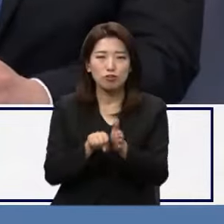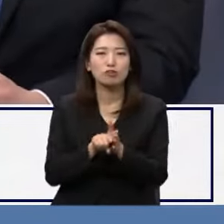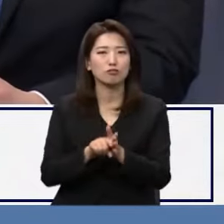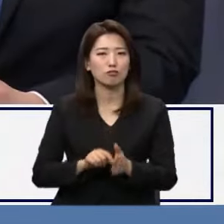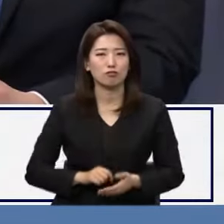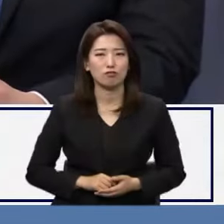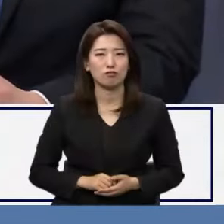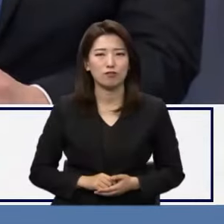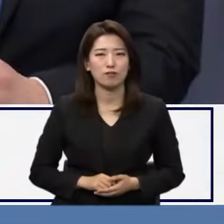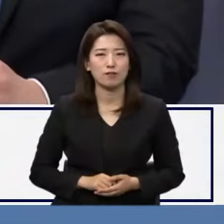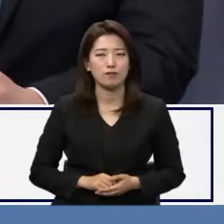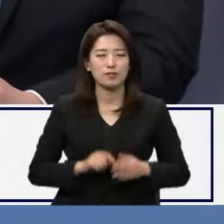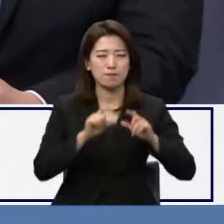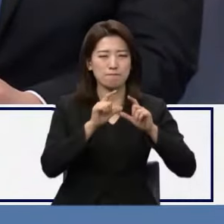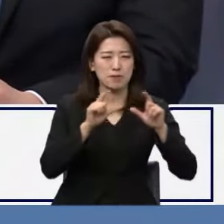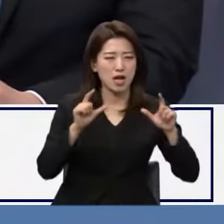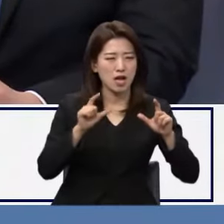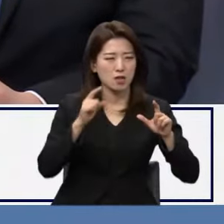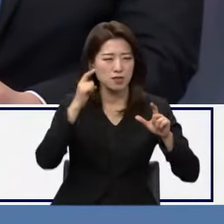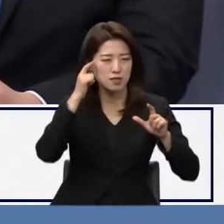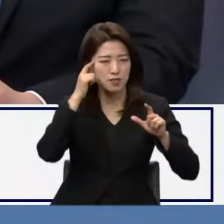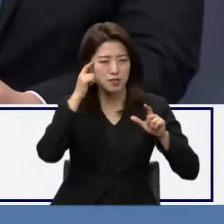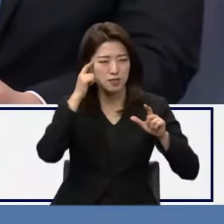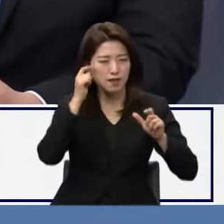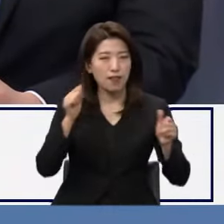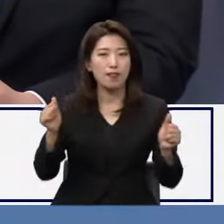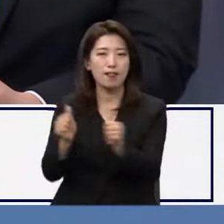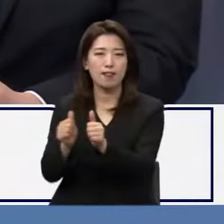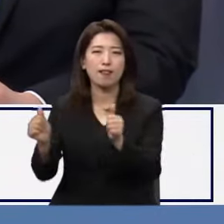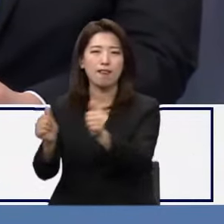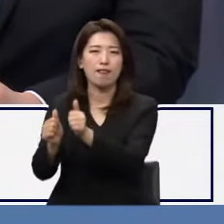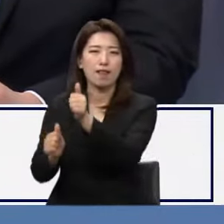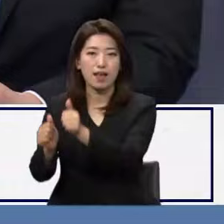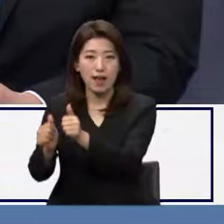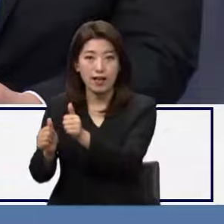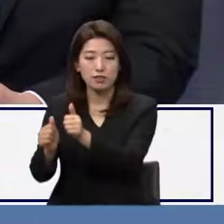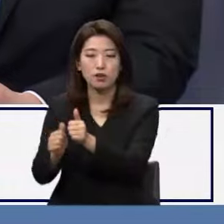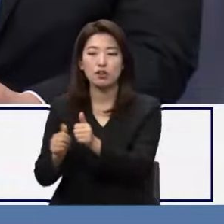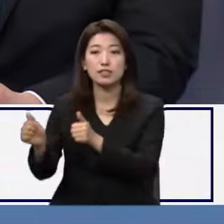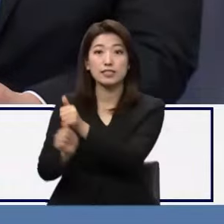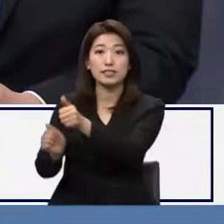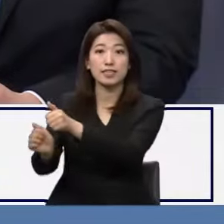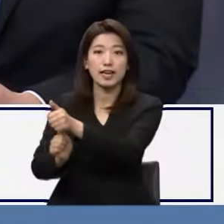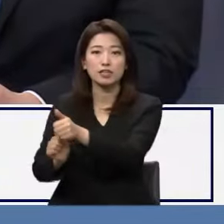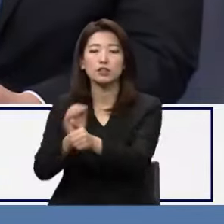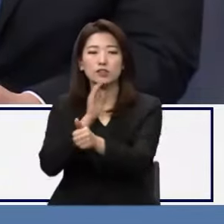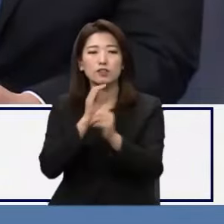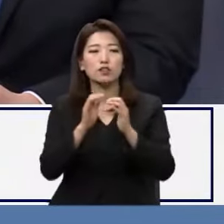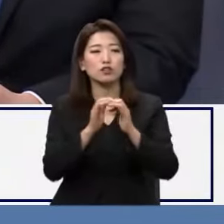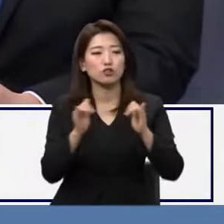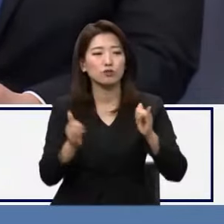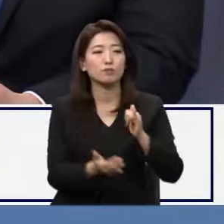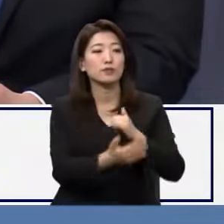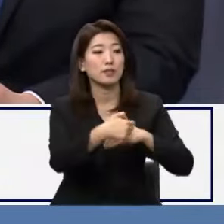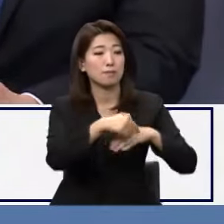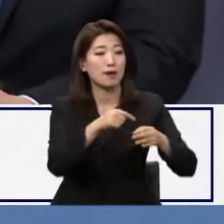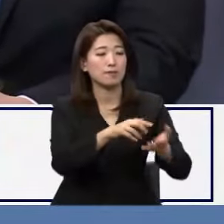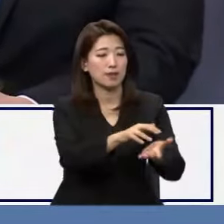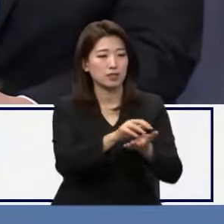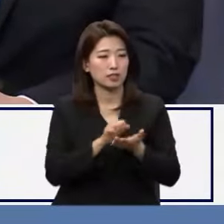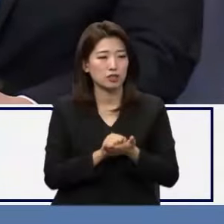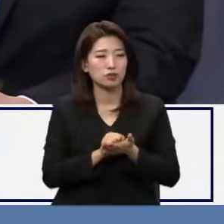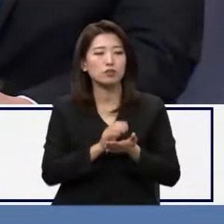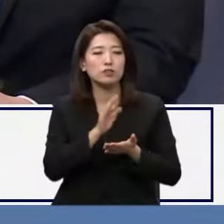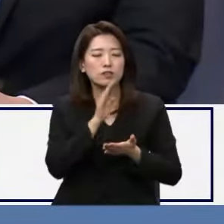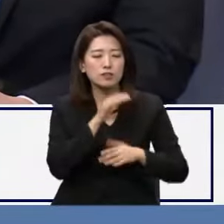공천을 통해 더 많은 국민의 민의를 대변하고 제대로 된 입법부 국회를 만들기 위해서 저희가 공천 과정을 진행할 것이고요